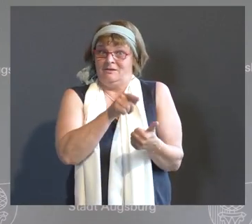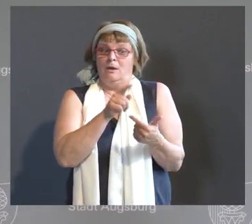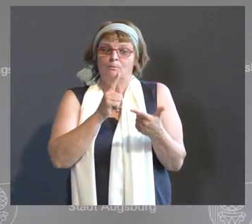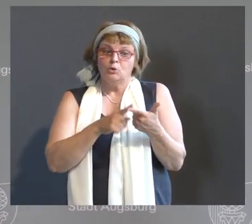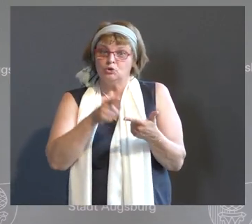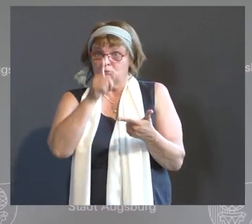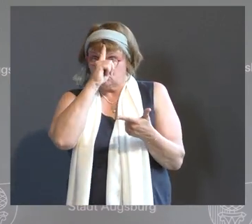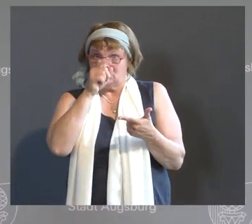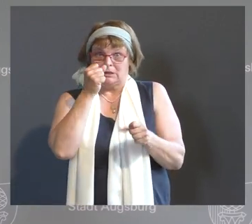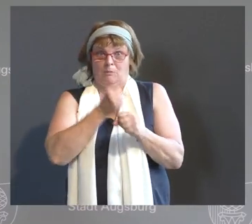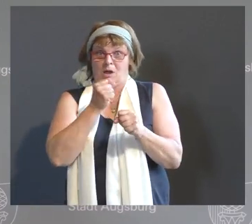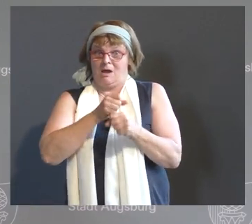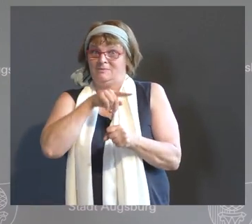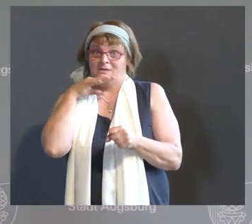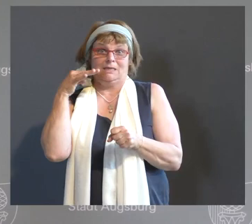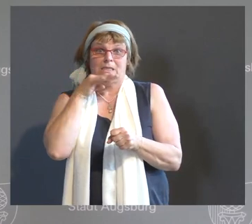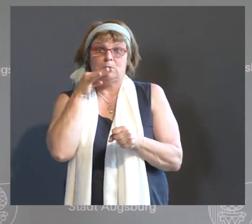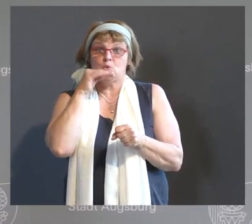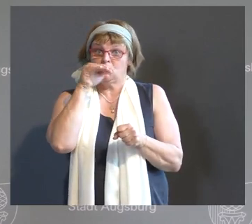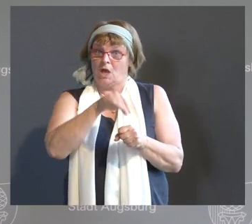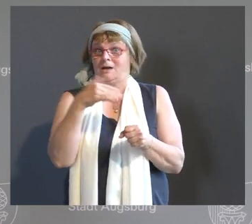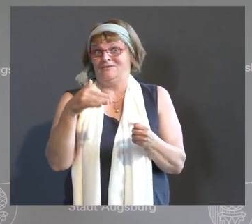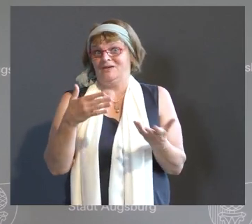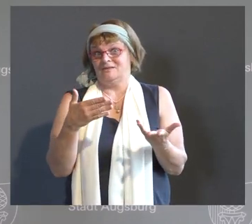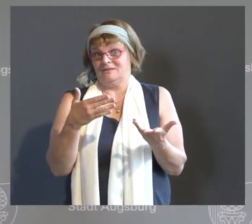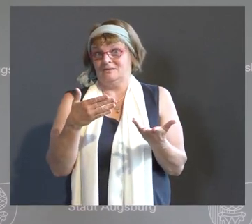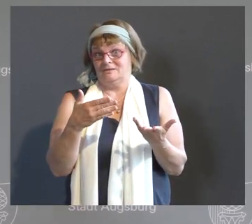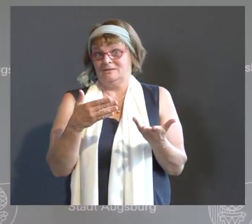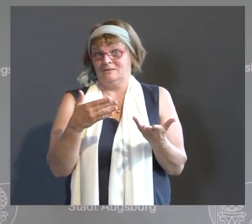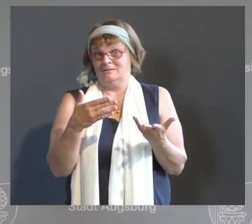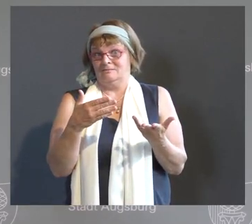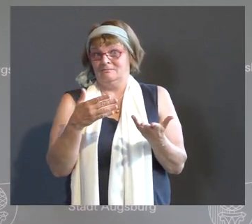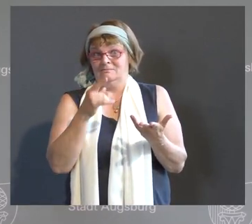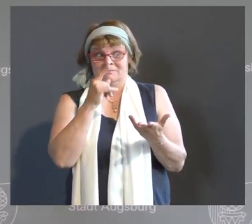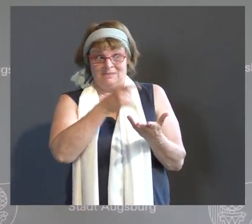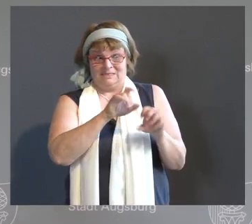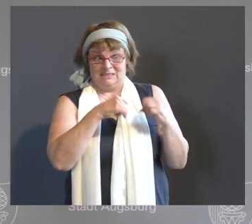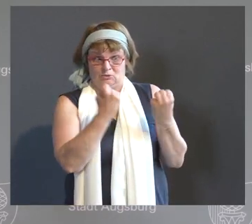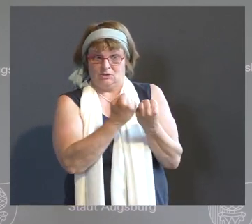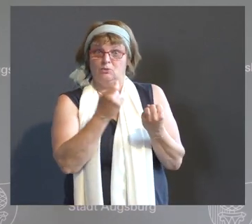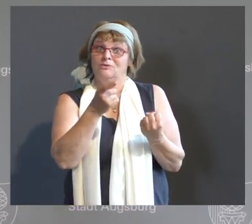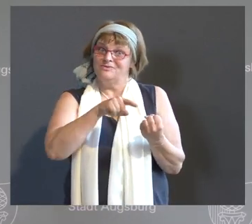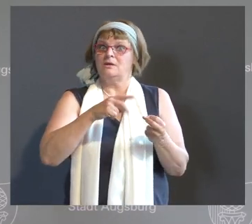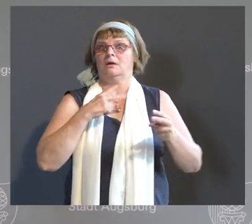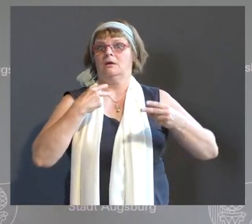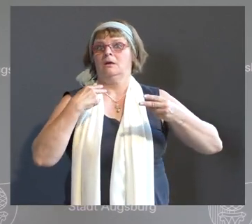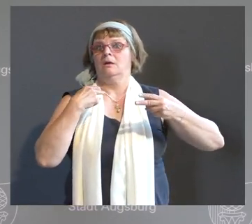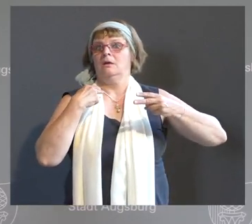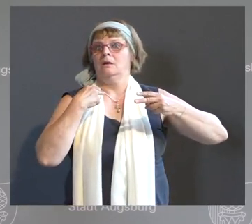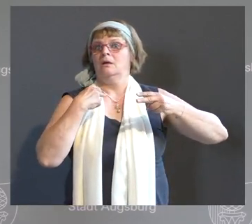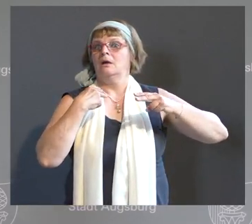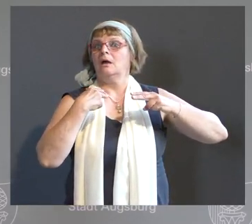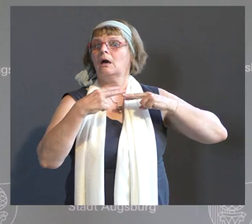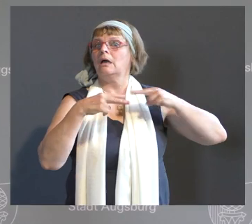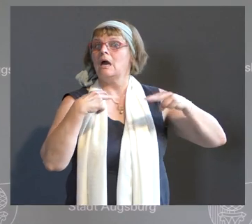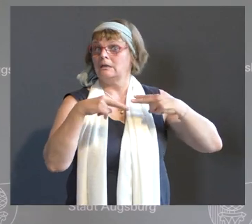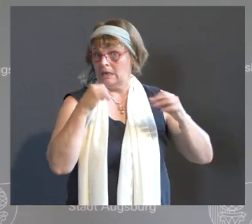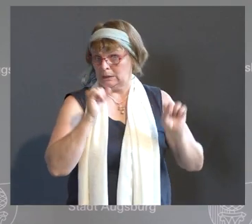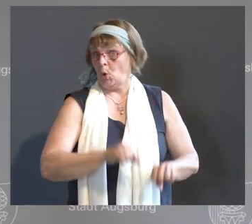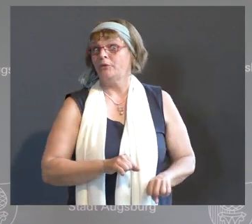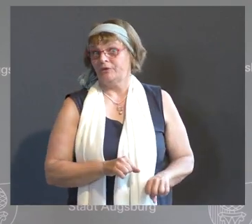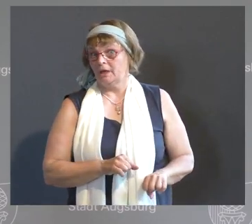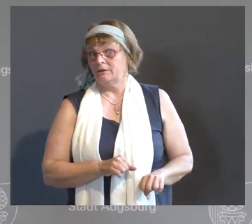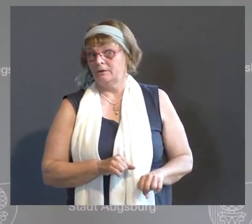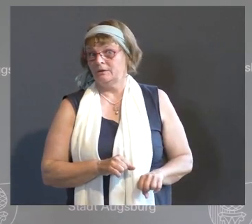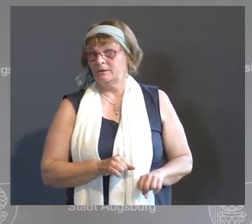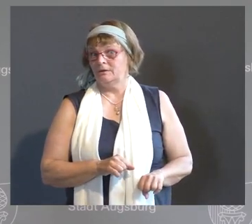da waren. Wir konnten auf dieses Geschehen auch reagieren. Was überraschend war, und der Herr Schaumeier hat es als eruptiv